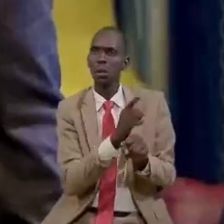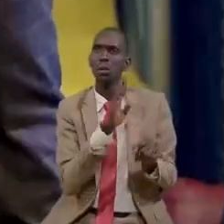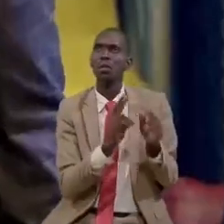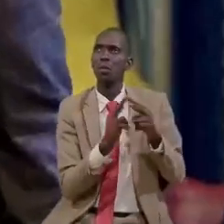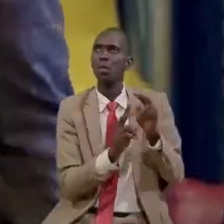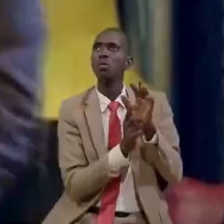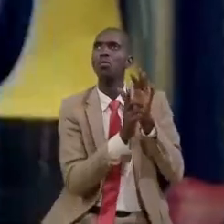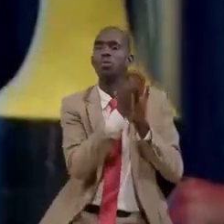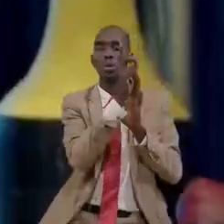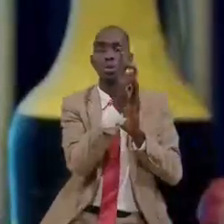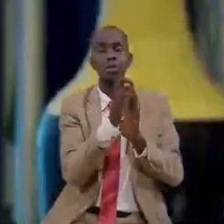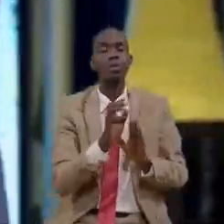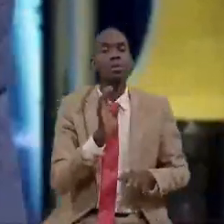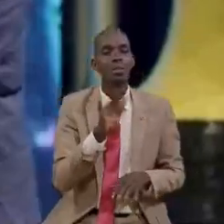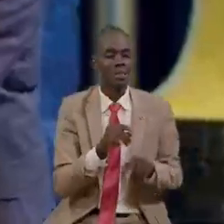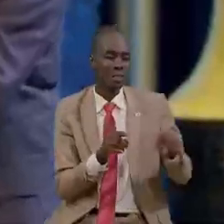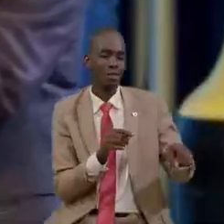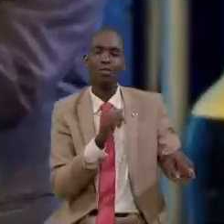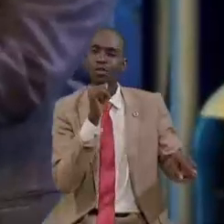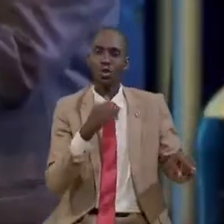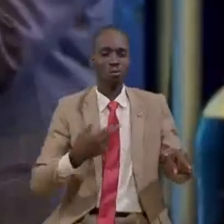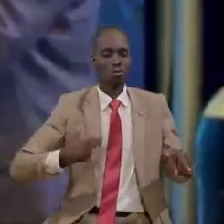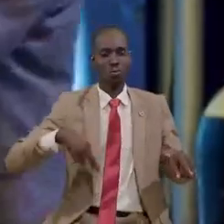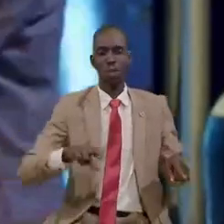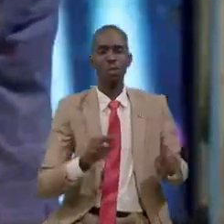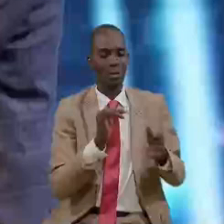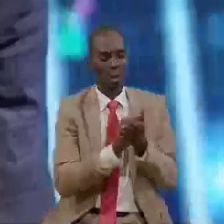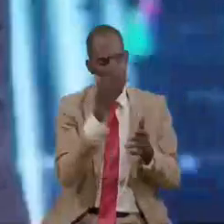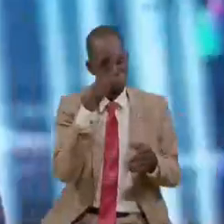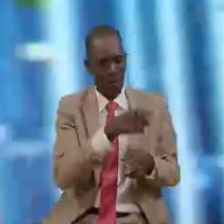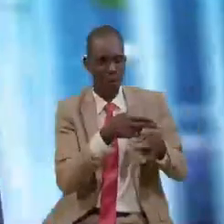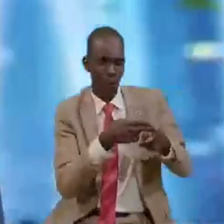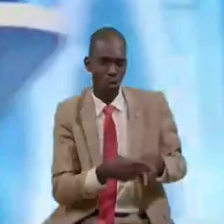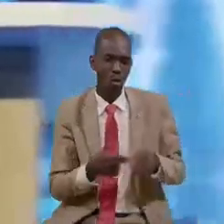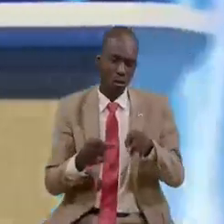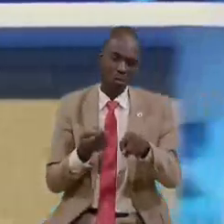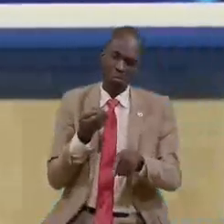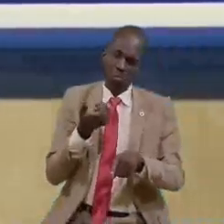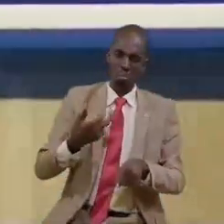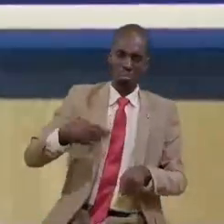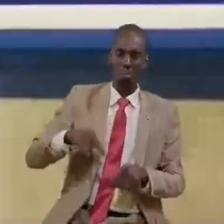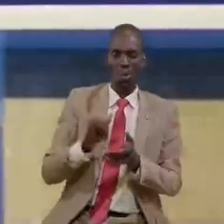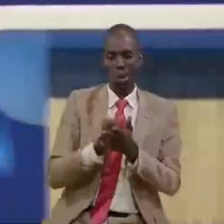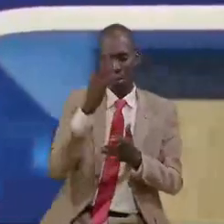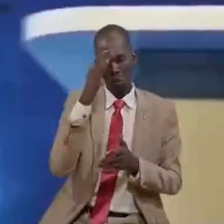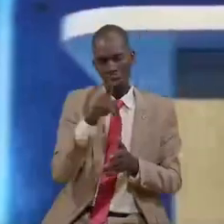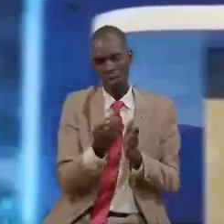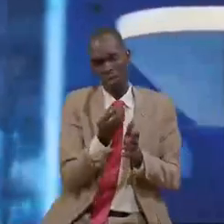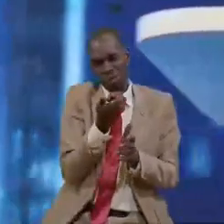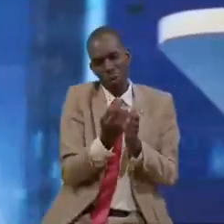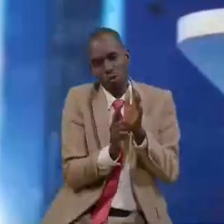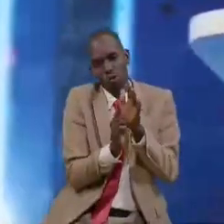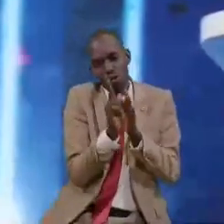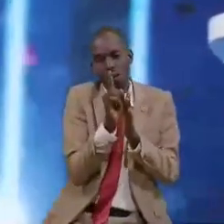peu religieux, il est court. L'autre là est religieux, il est un peu élancé. L'autre là est une personne très, l'autre là est